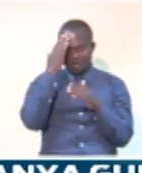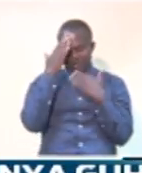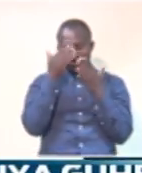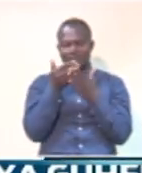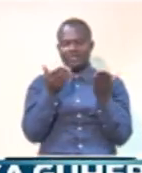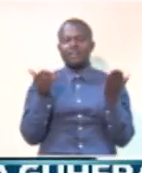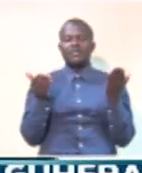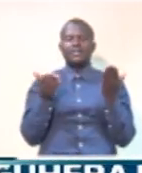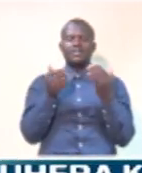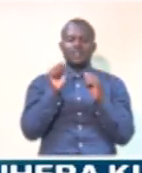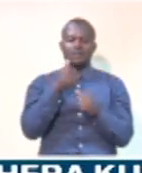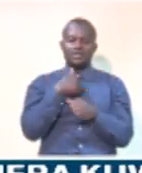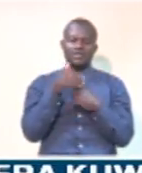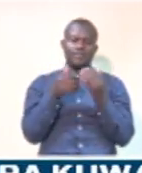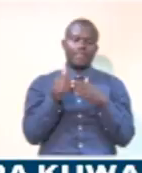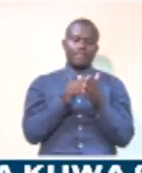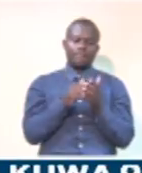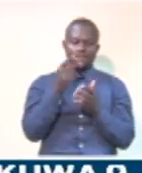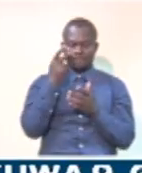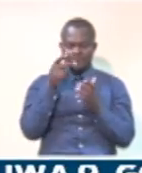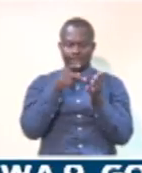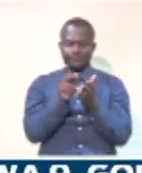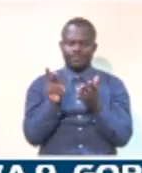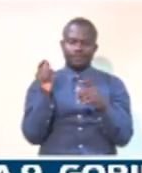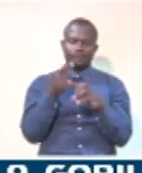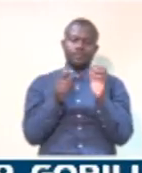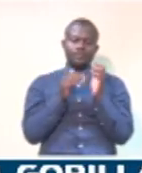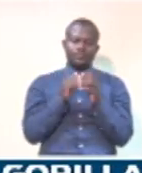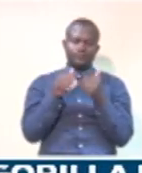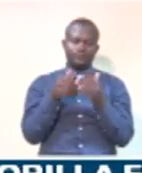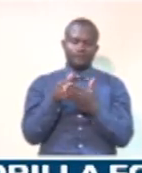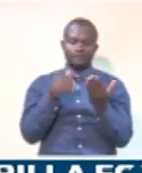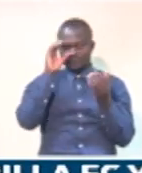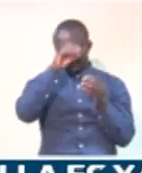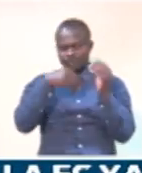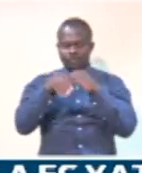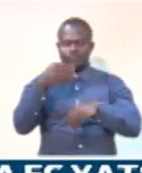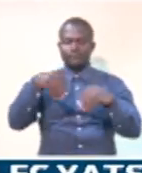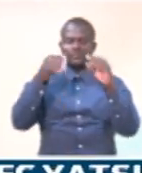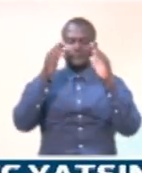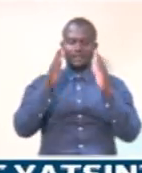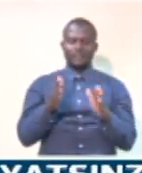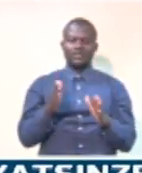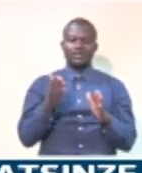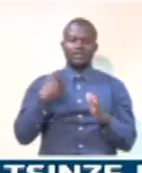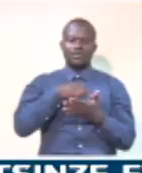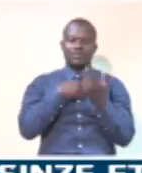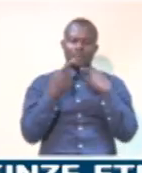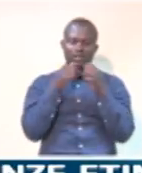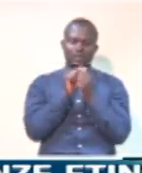mwera azabasha kugira abashe no kubona abantu bawumugurira. Ikindi ni uko dukomeza kubashakira amasoko. Twavuganye na